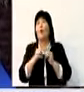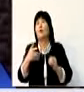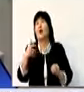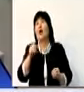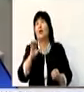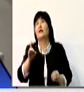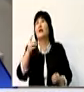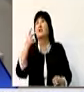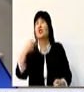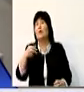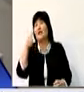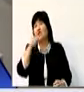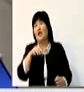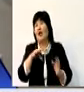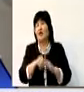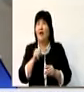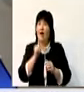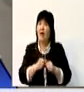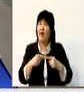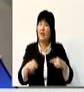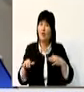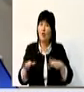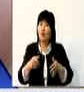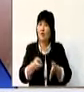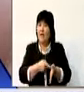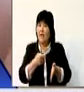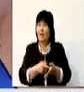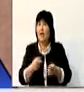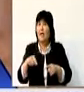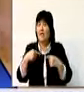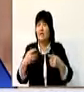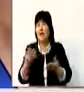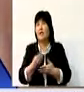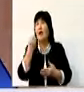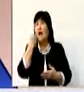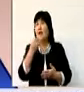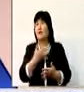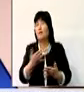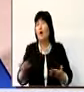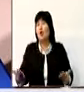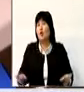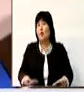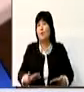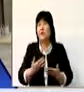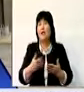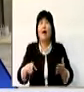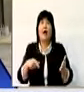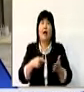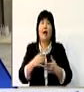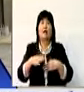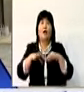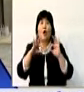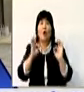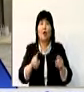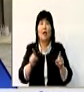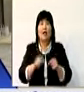ғасырдың 20-шы жылдарына жатады. Әр кездерде жүргізілген зерттеулер кезінде табылған асыл бұйымдар мен тұрмыстық заттар қалада қолөнердің,